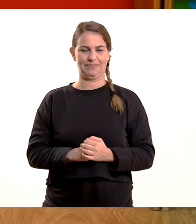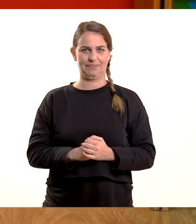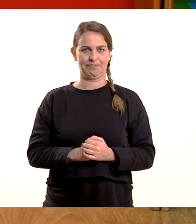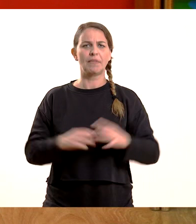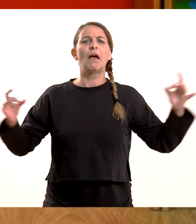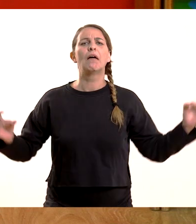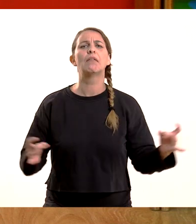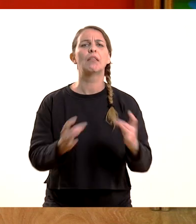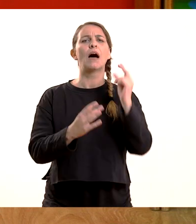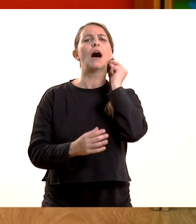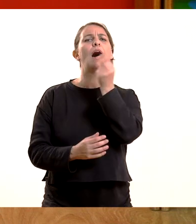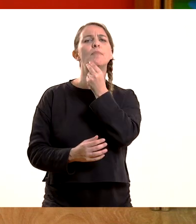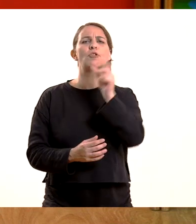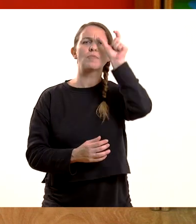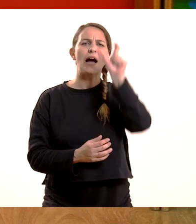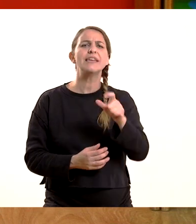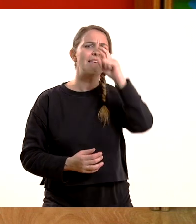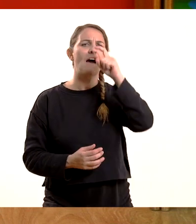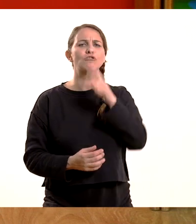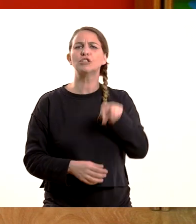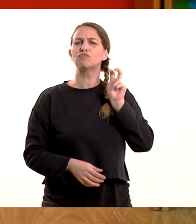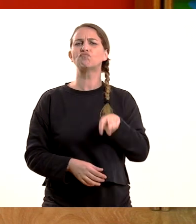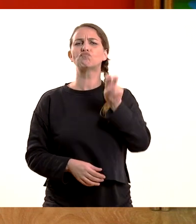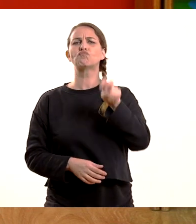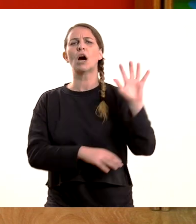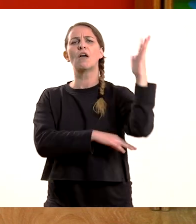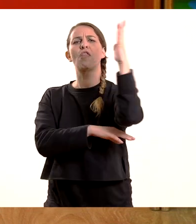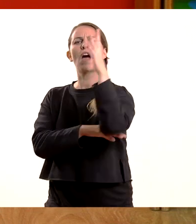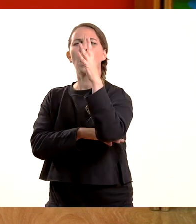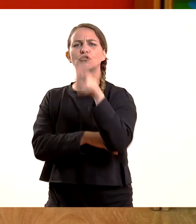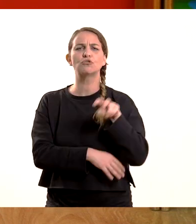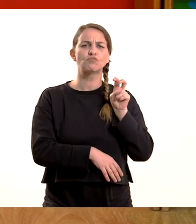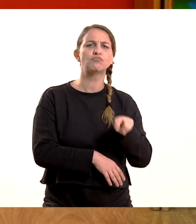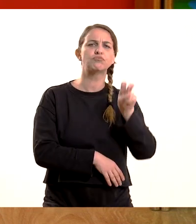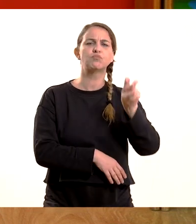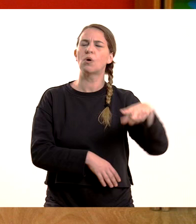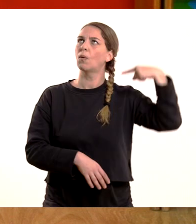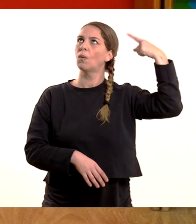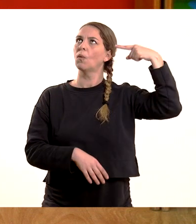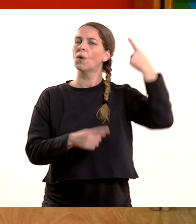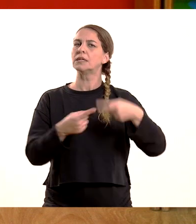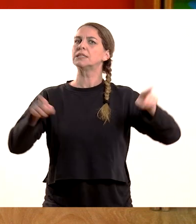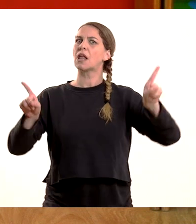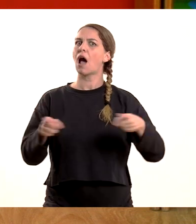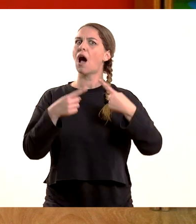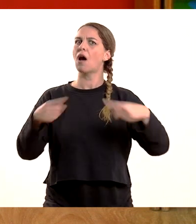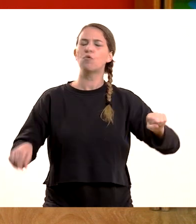Ένα απόγευμα, καθώς απολάμβανε τη βόλτα της στο δάσος, παρέα με τις νότες από το αγαπημένο της